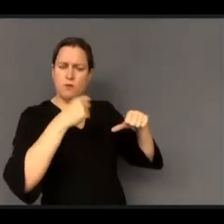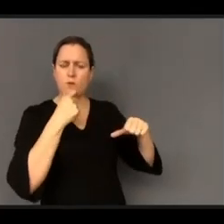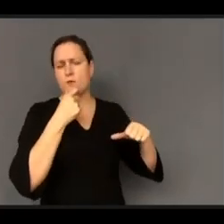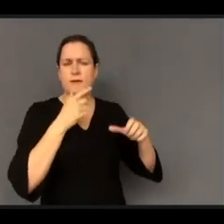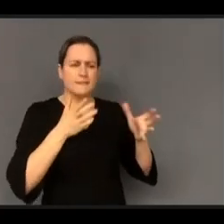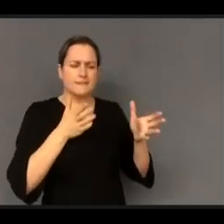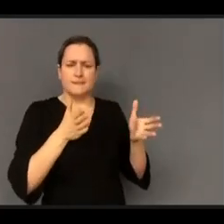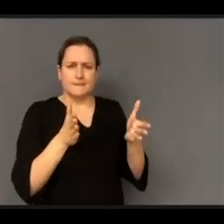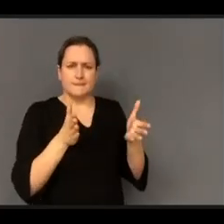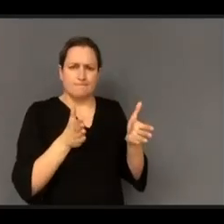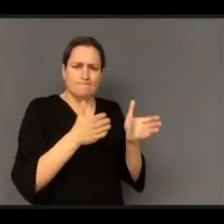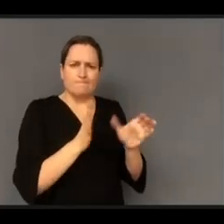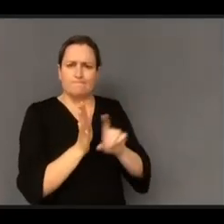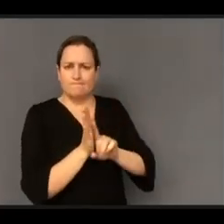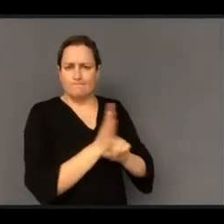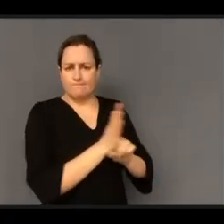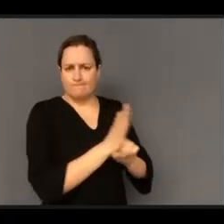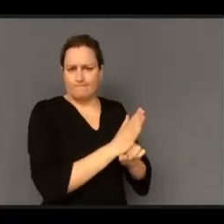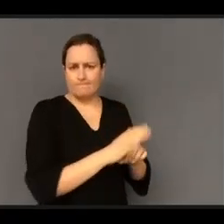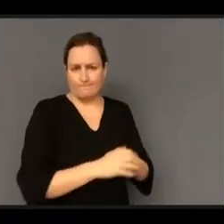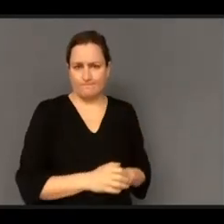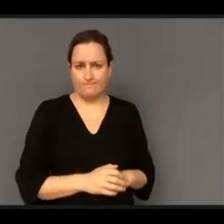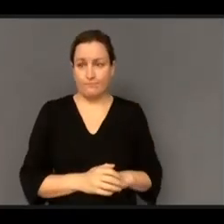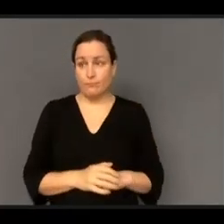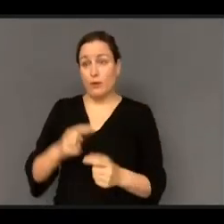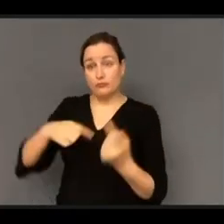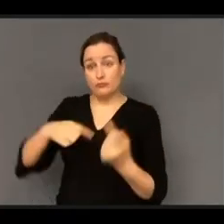できると確信をしています。